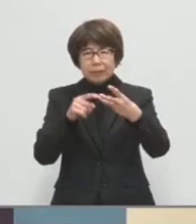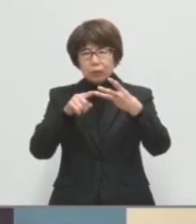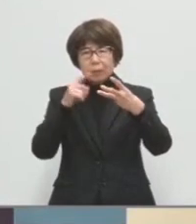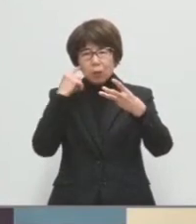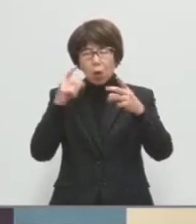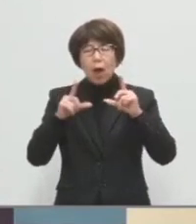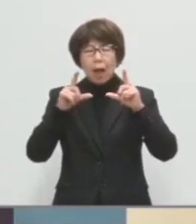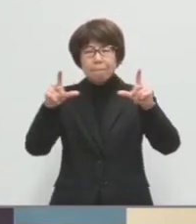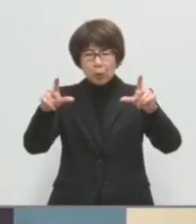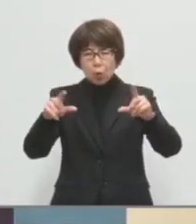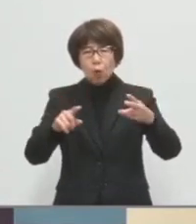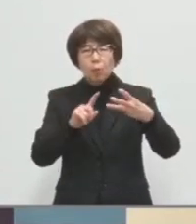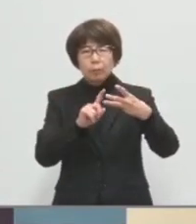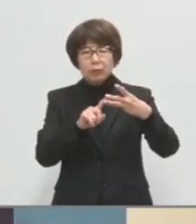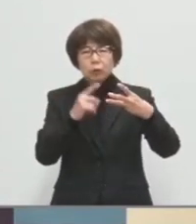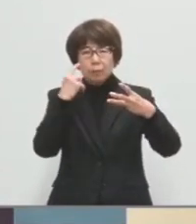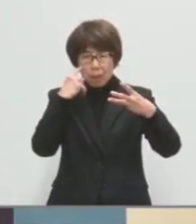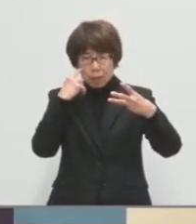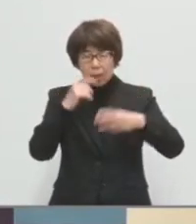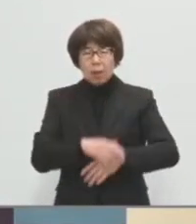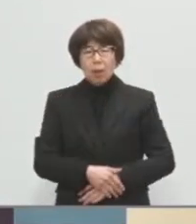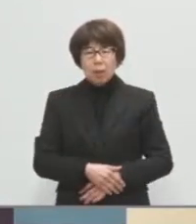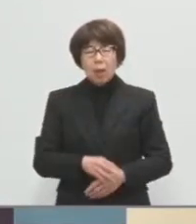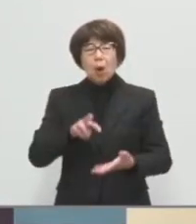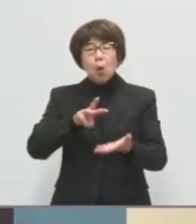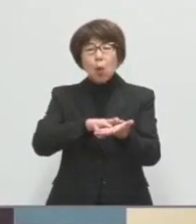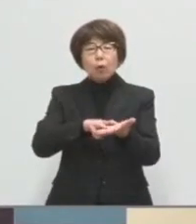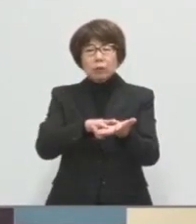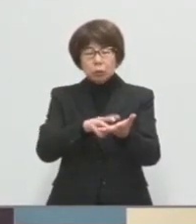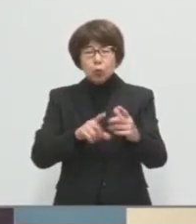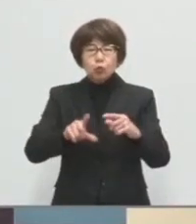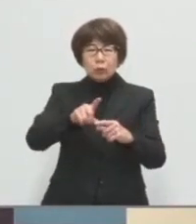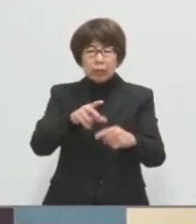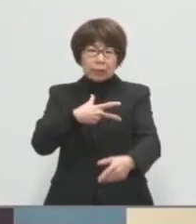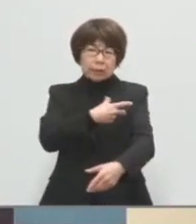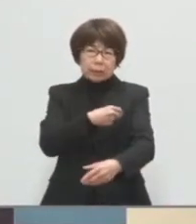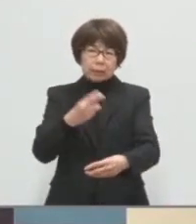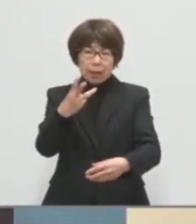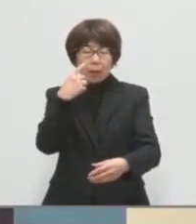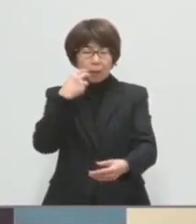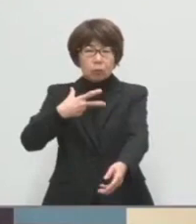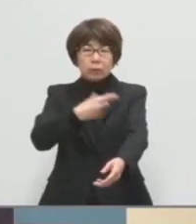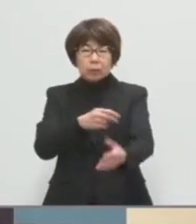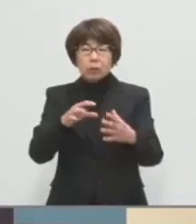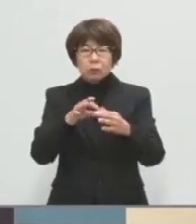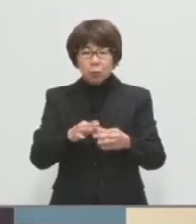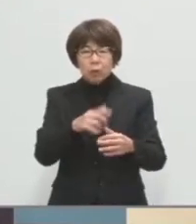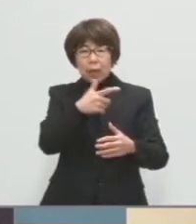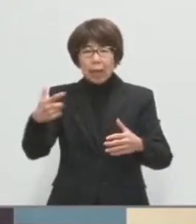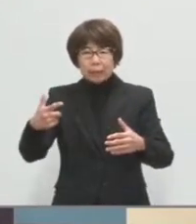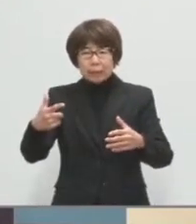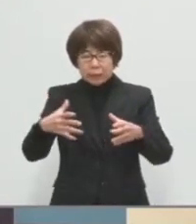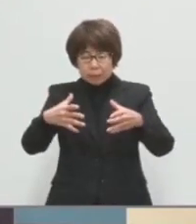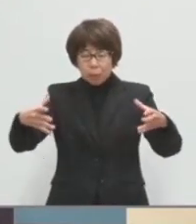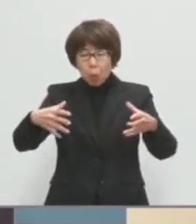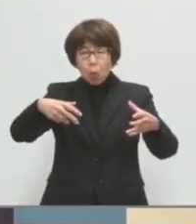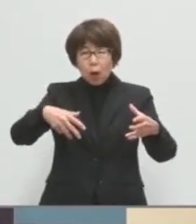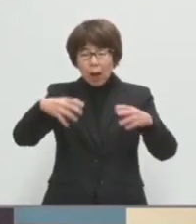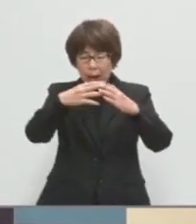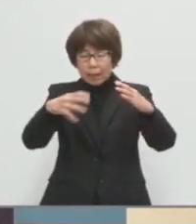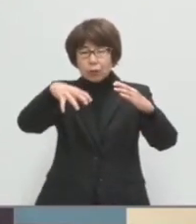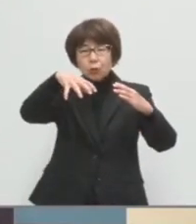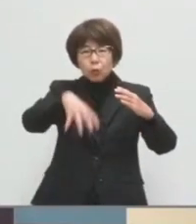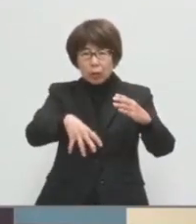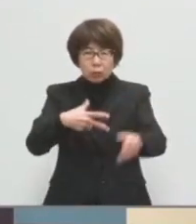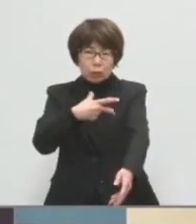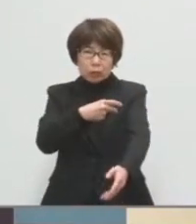がワクチンの追加接種に関わる大規模摂取会場の設置についてでございます追加